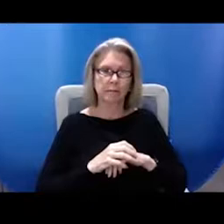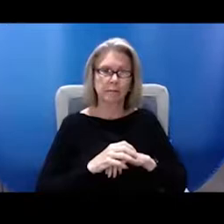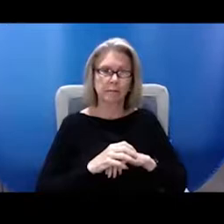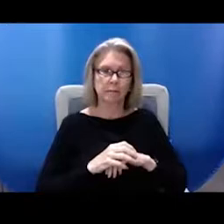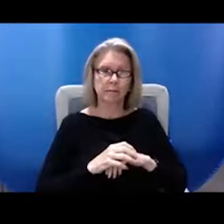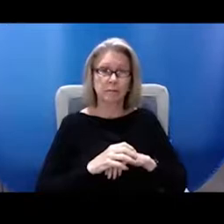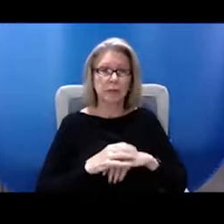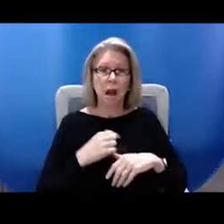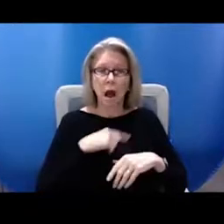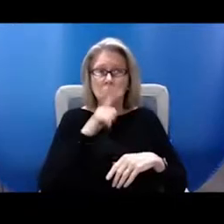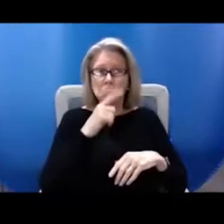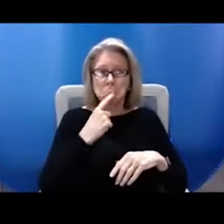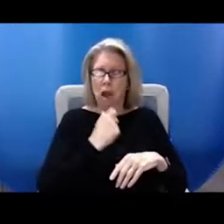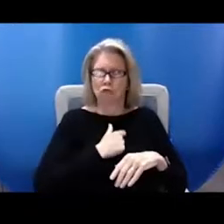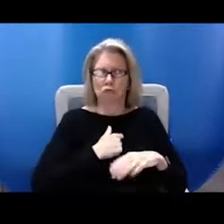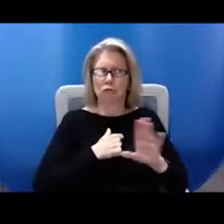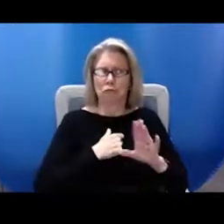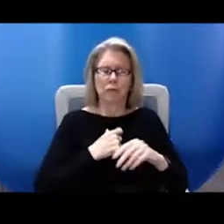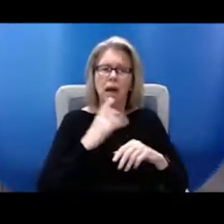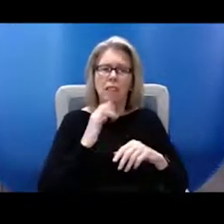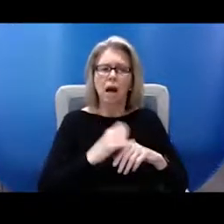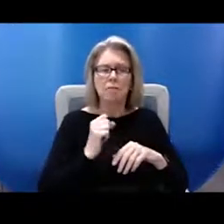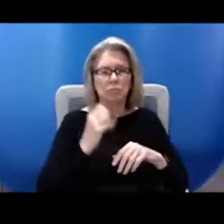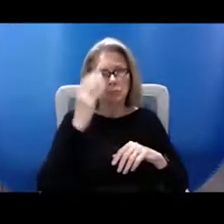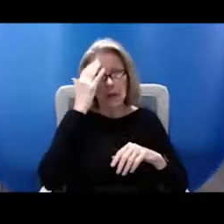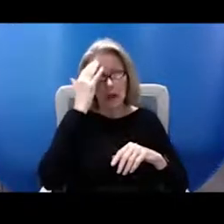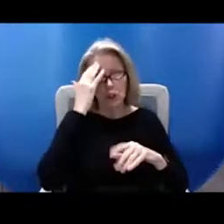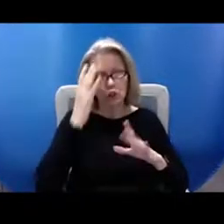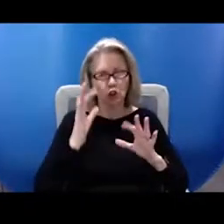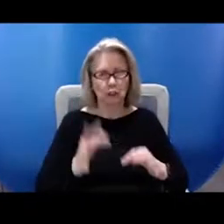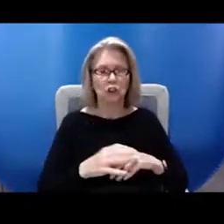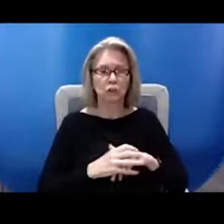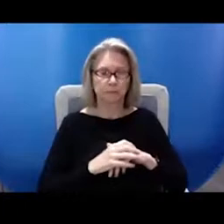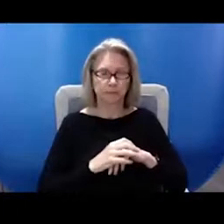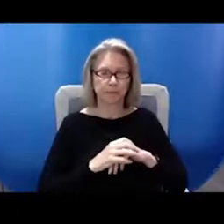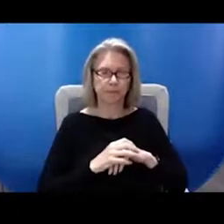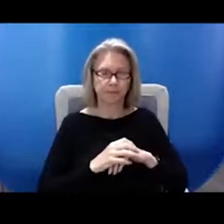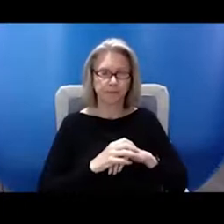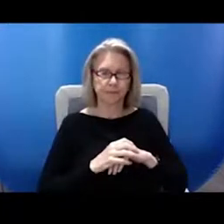Jadinya kalau penyesalan mungkin tidak, cuman